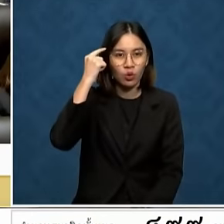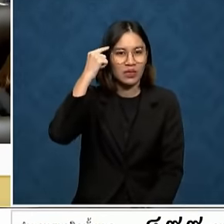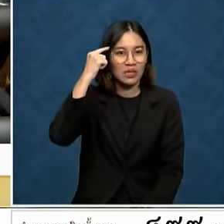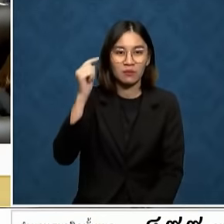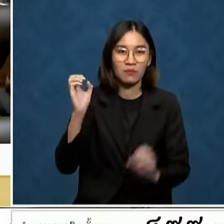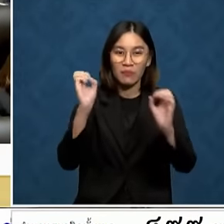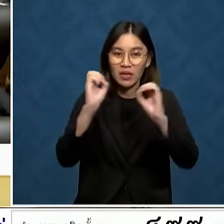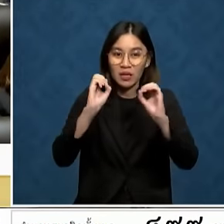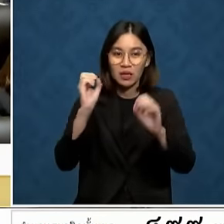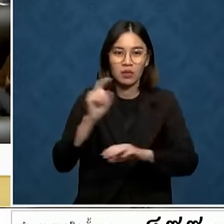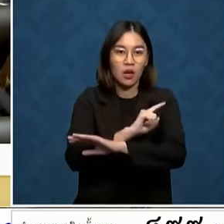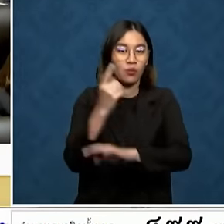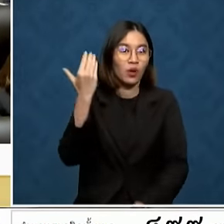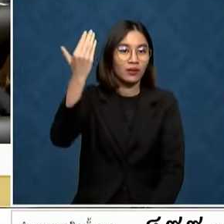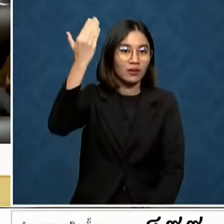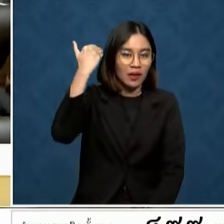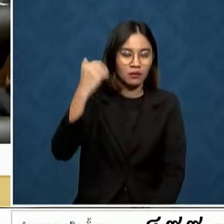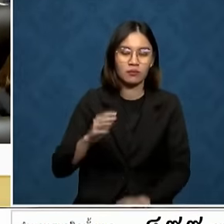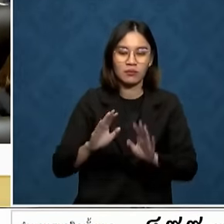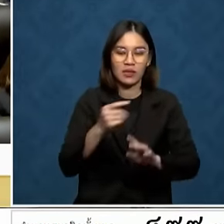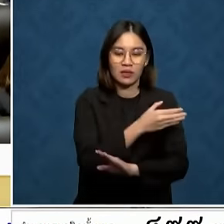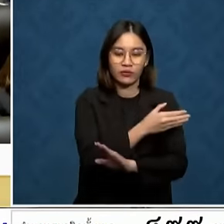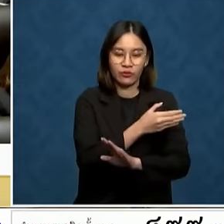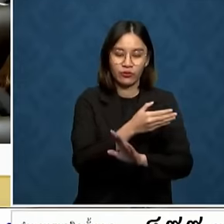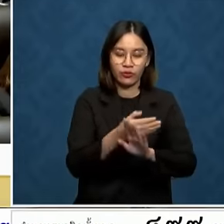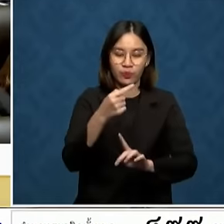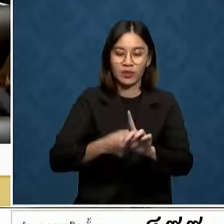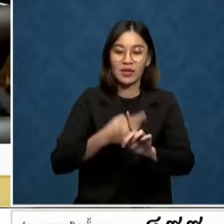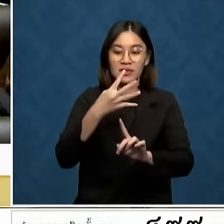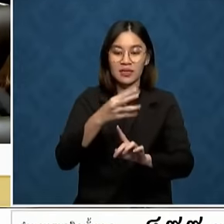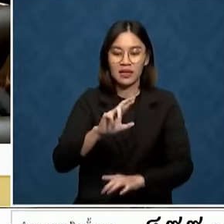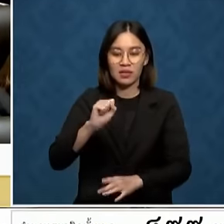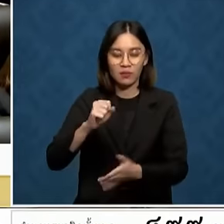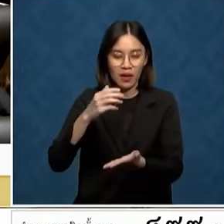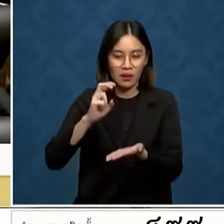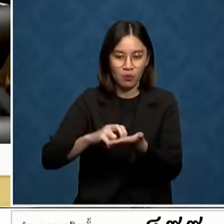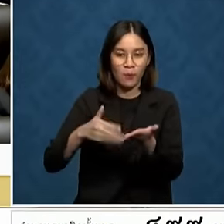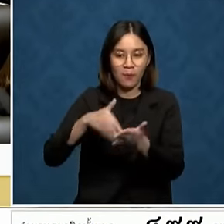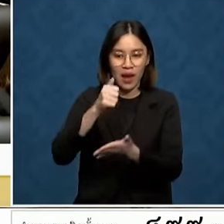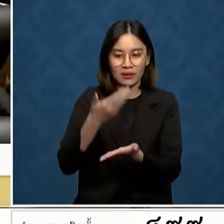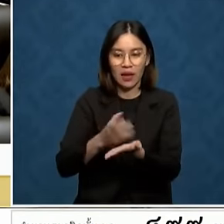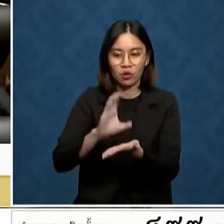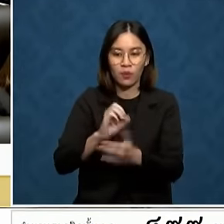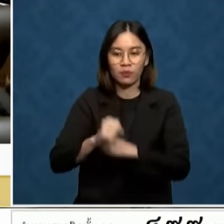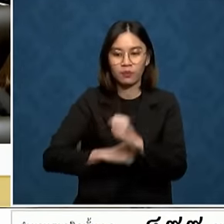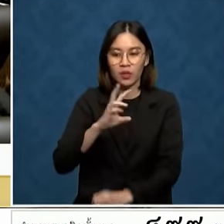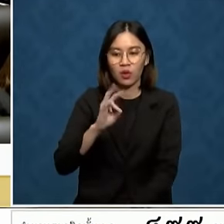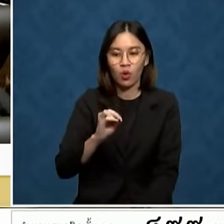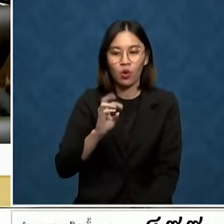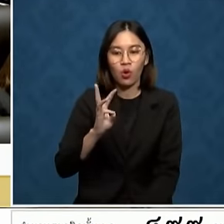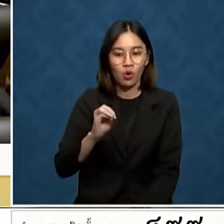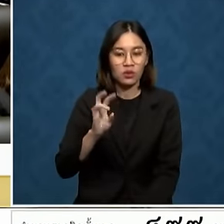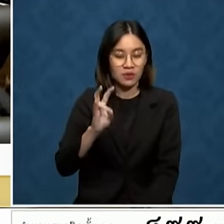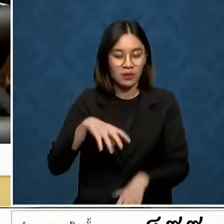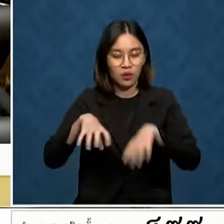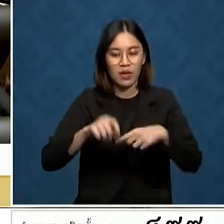คิด นะวันนั้นครับก็คไมถึง 4 เดือนครั หัจสภานั้นอนุมัติ ประมาณป 67 ให้รัฐบาลนั้นไปใช้ในการปิหารร